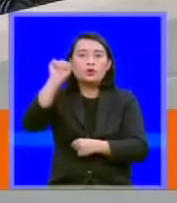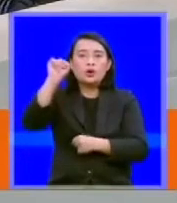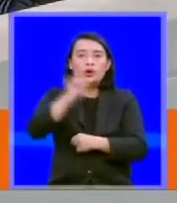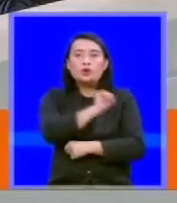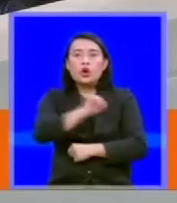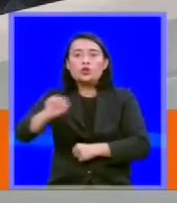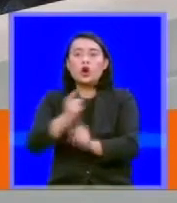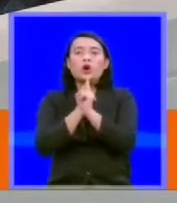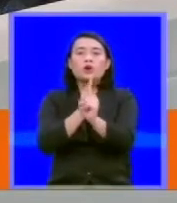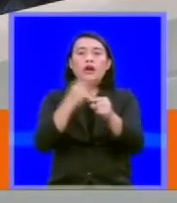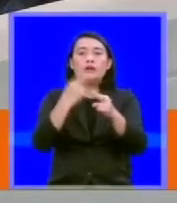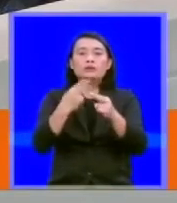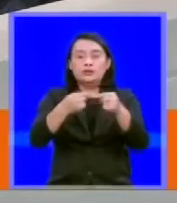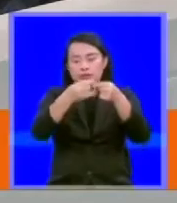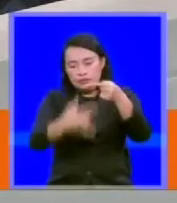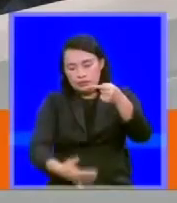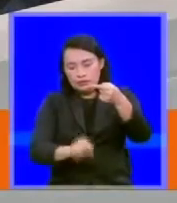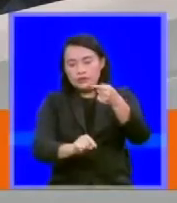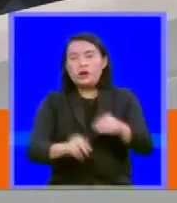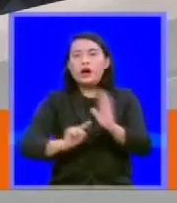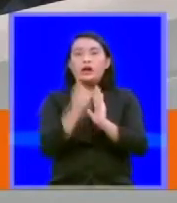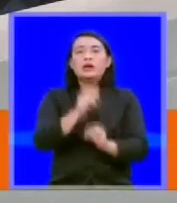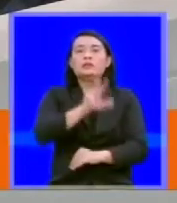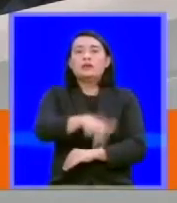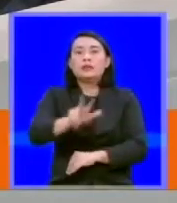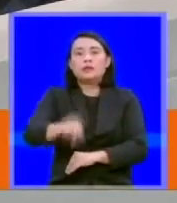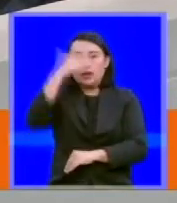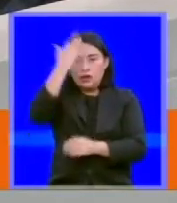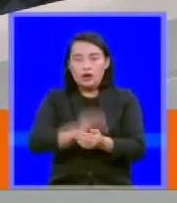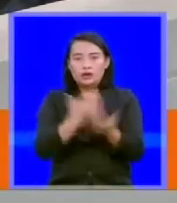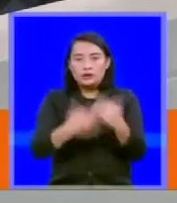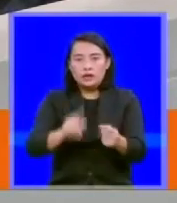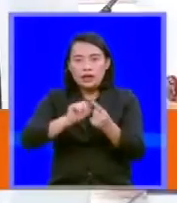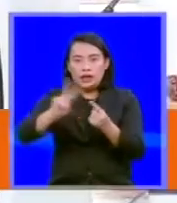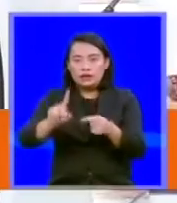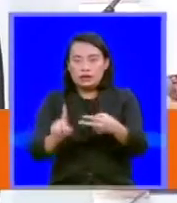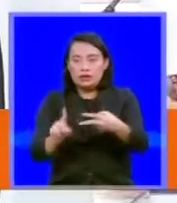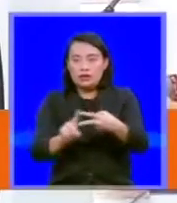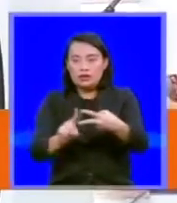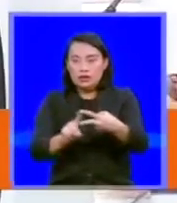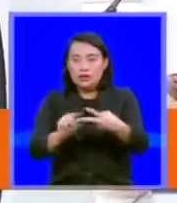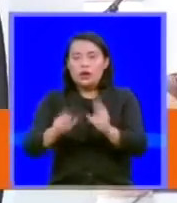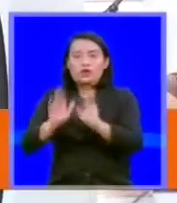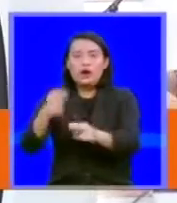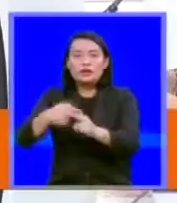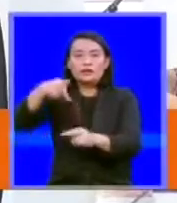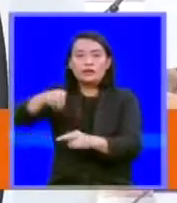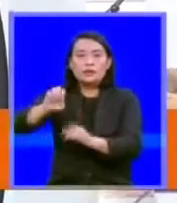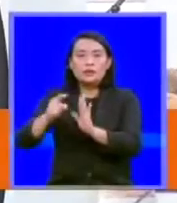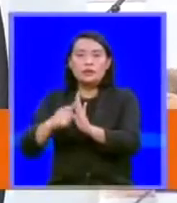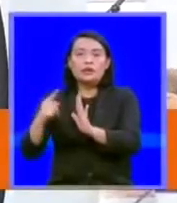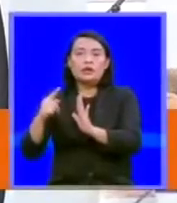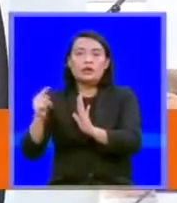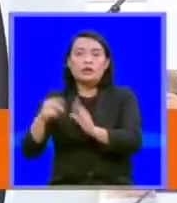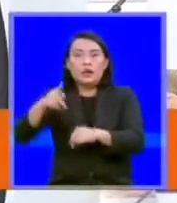ามลำดับนะคะโดยจะเริ่มที่ส.ส.พรรคเพื่อไทยค่ะก่อนที่จะเป็นคิวของพรรคอนาคตใหม่ซึ่งได้มอบหมายนายพิธาลิ้มเจริญรัตน์ส.